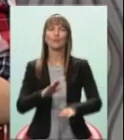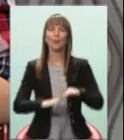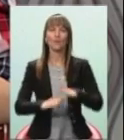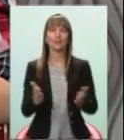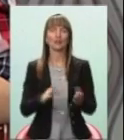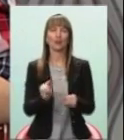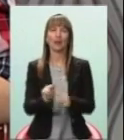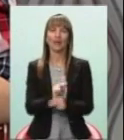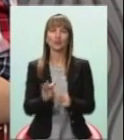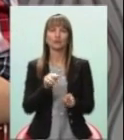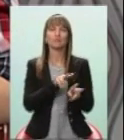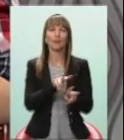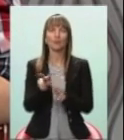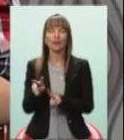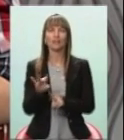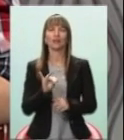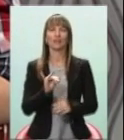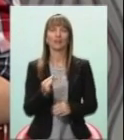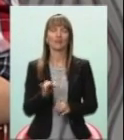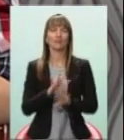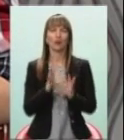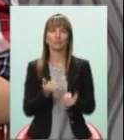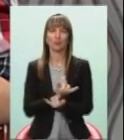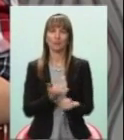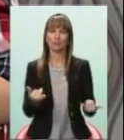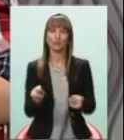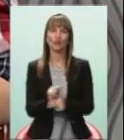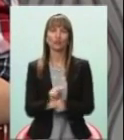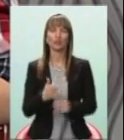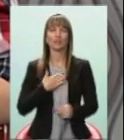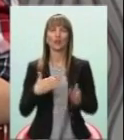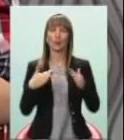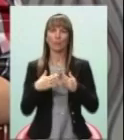та, власне, і доглядає, і взагалі забезпечує лікування